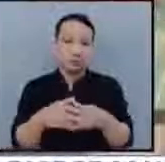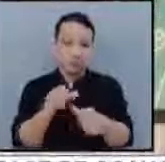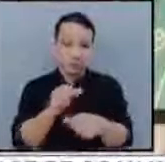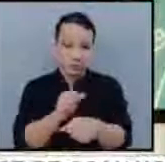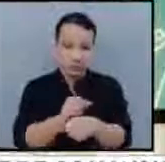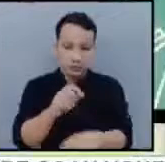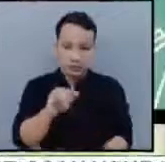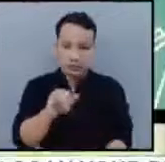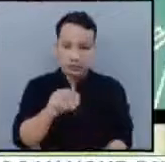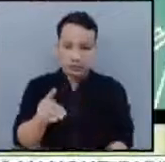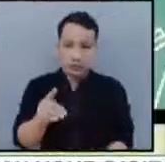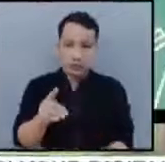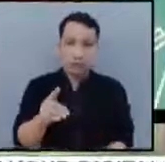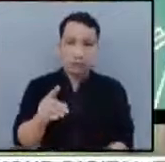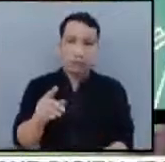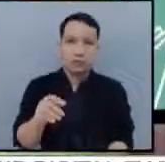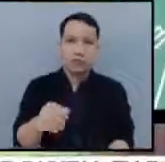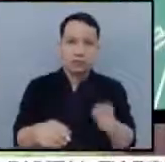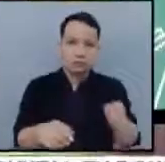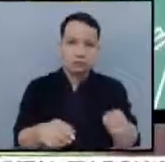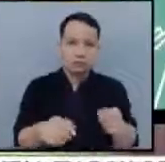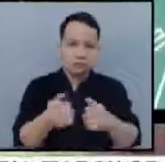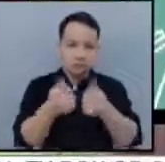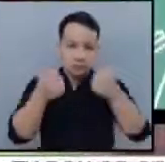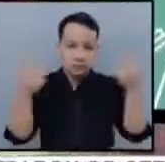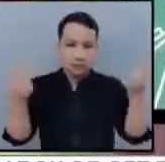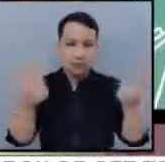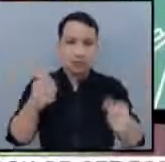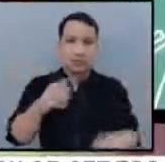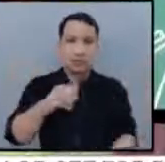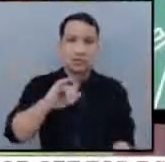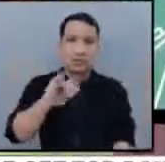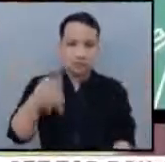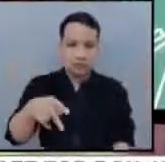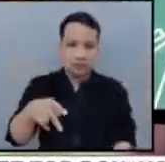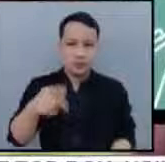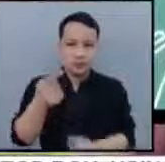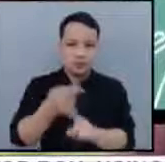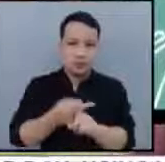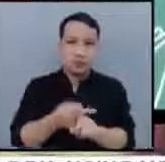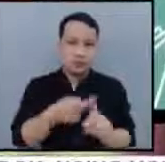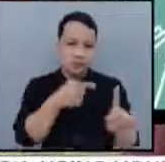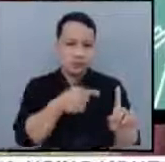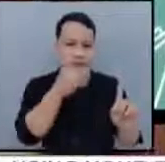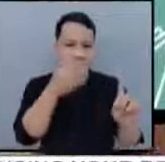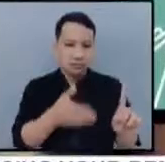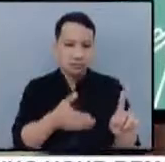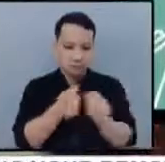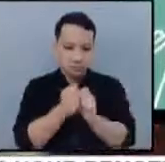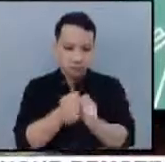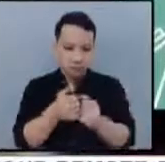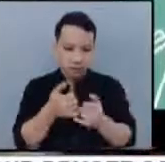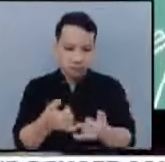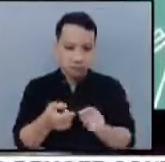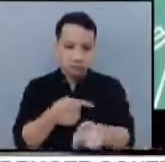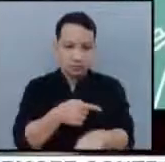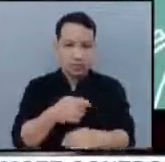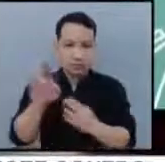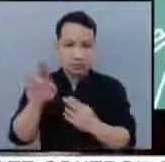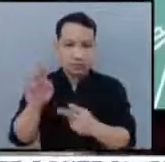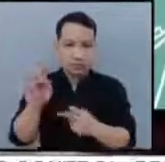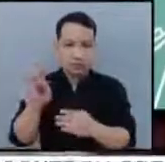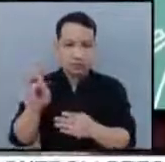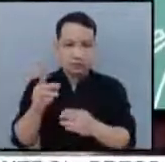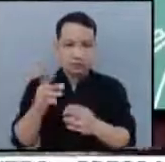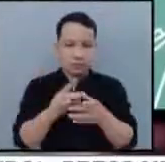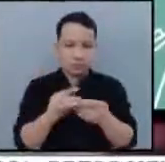Sa pagdiriwang ng National Indigenous Peoples Month, isang teacher ang ating makakasama mula Bukidnon upang magkwento